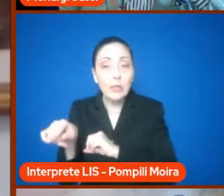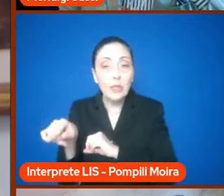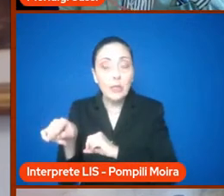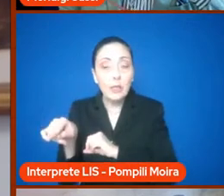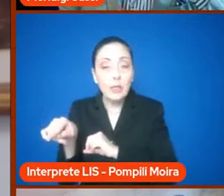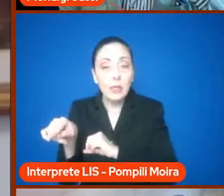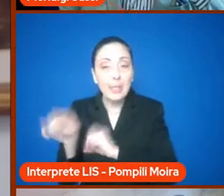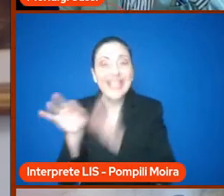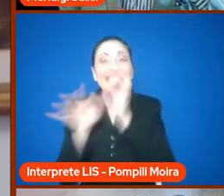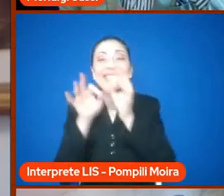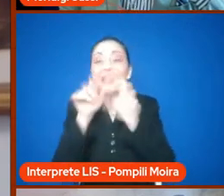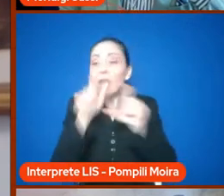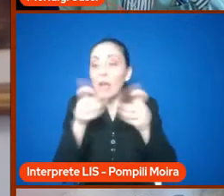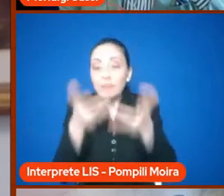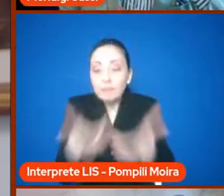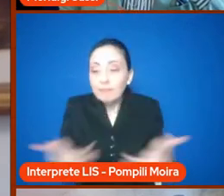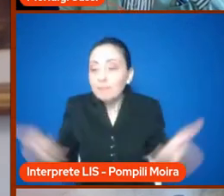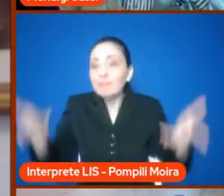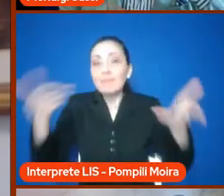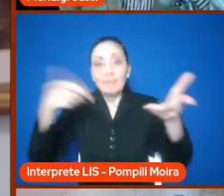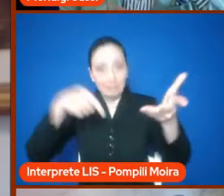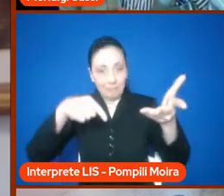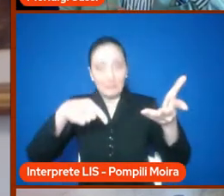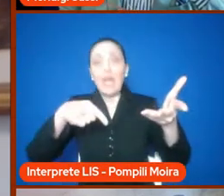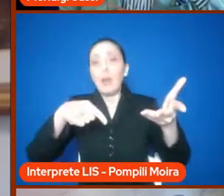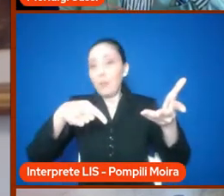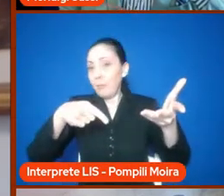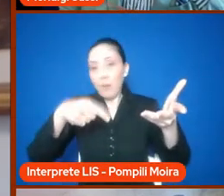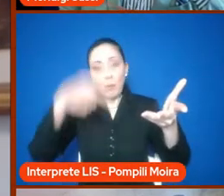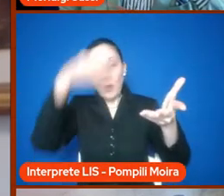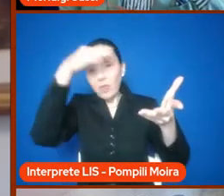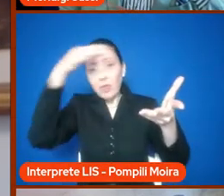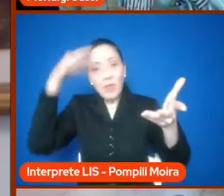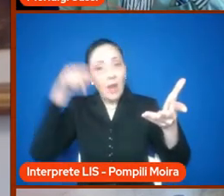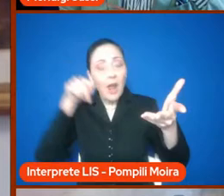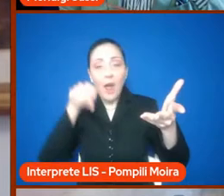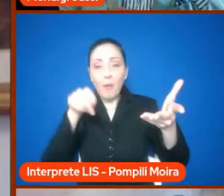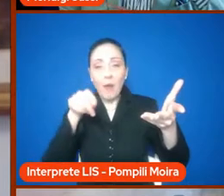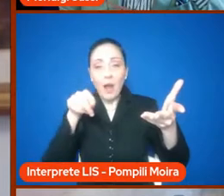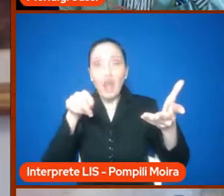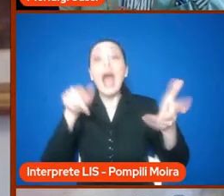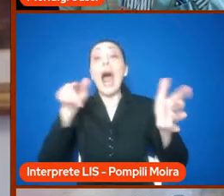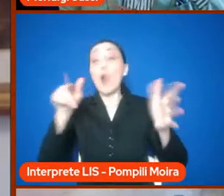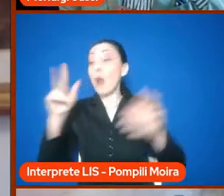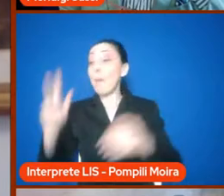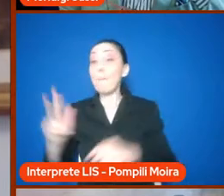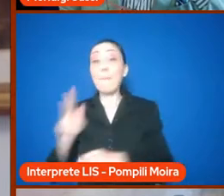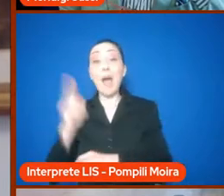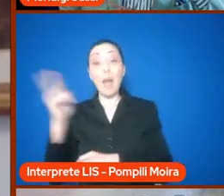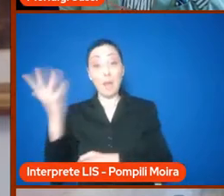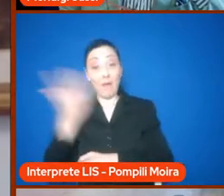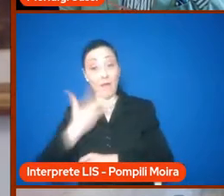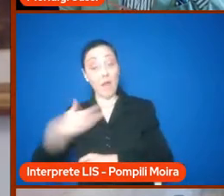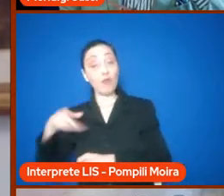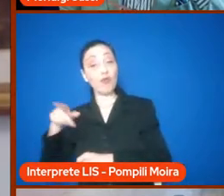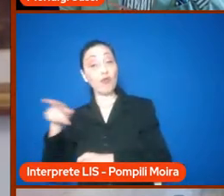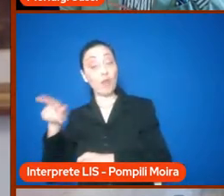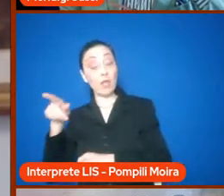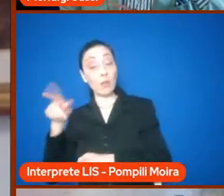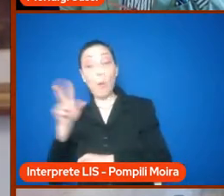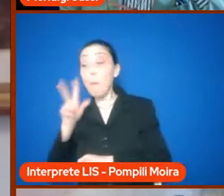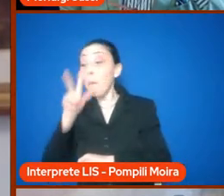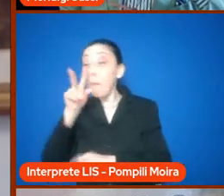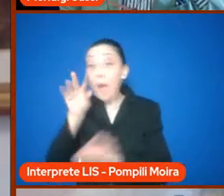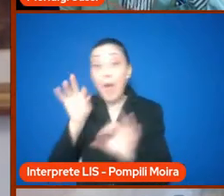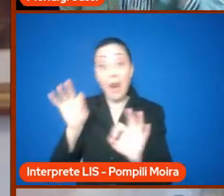il valore profetico del Magistero di Papa Francesco, che parlava di queste cose